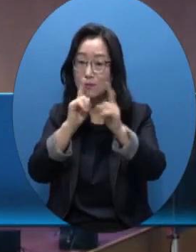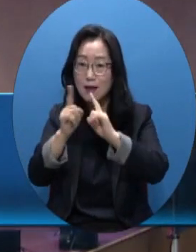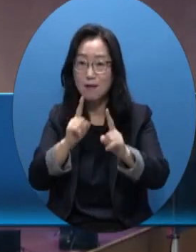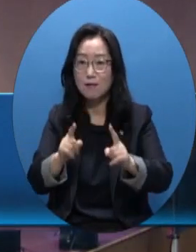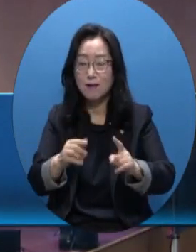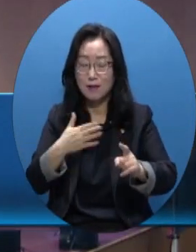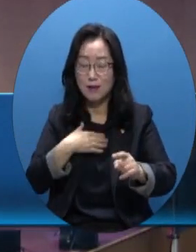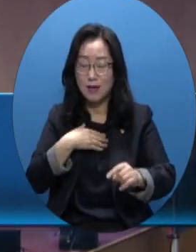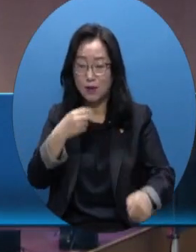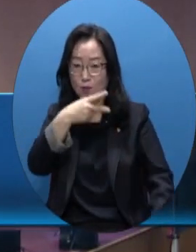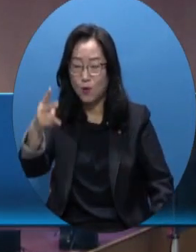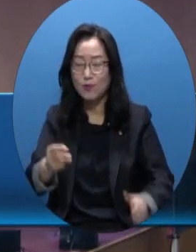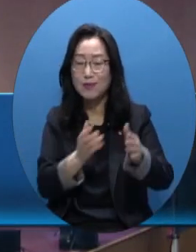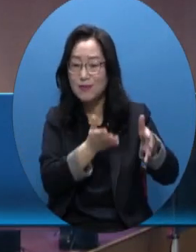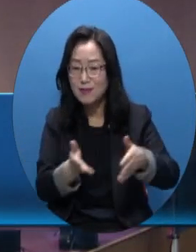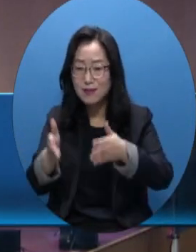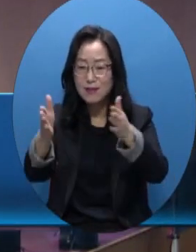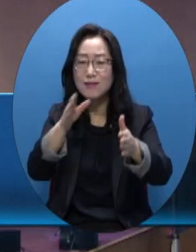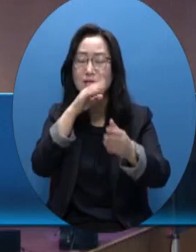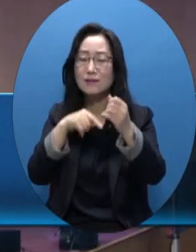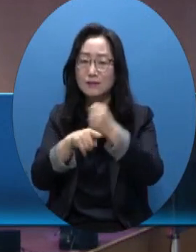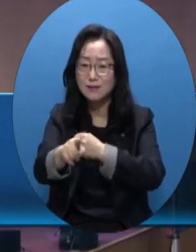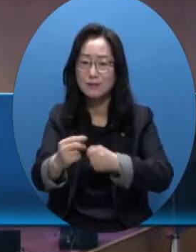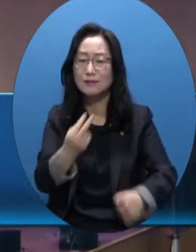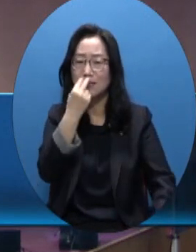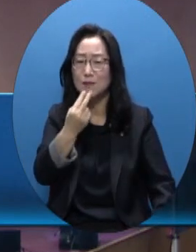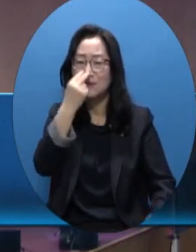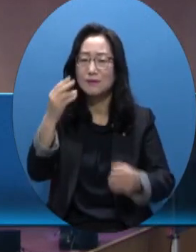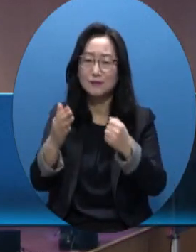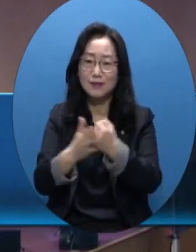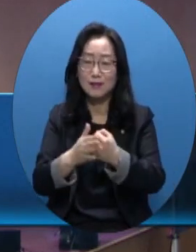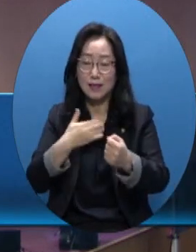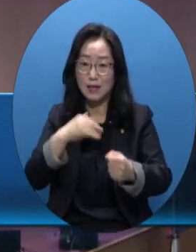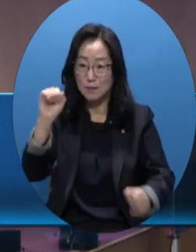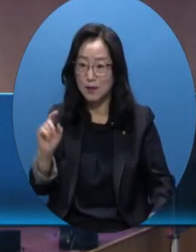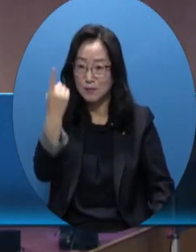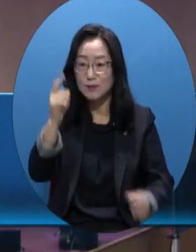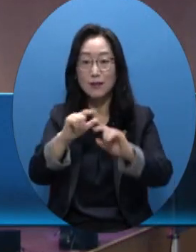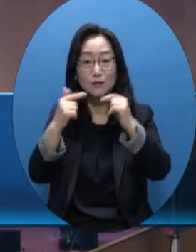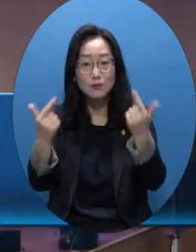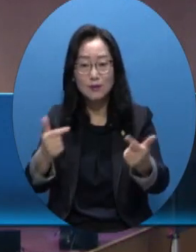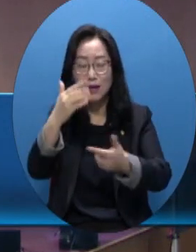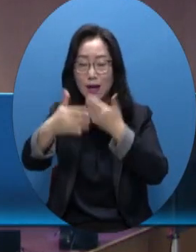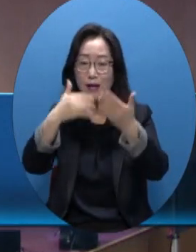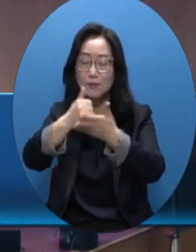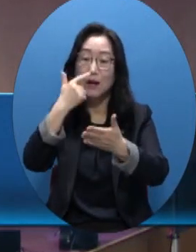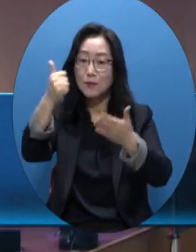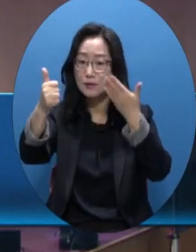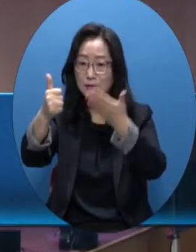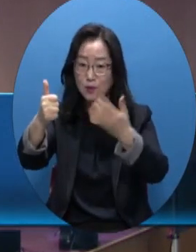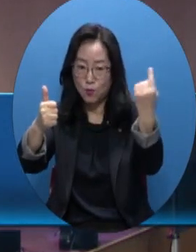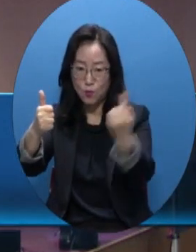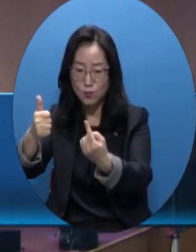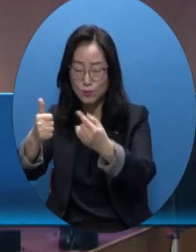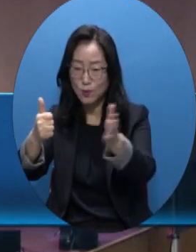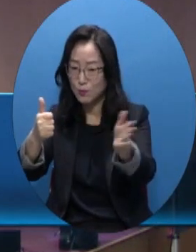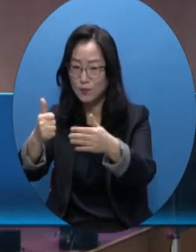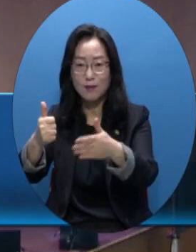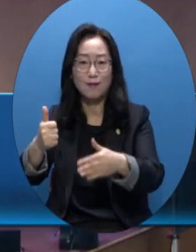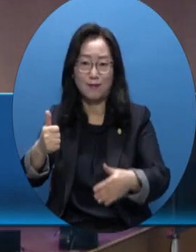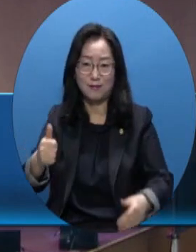3 내가 곧 길이요 진리요 생명이니 나로 말미암지 않고는 아버지께로 올 자가 없느니라